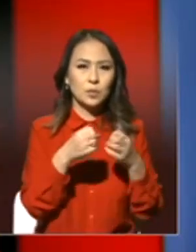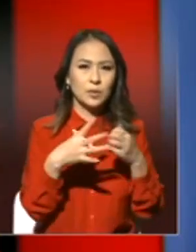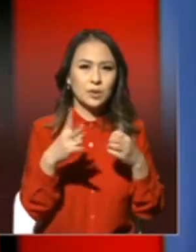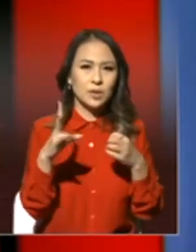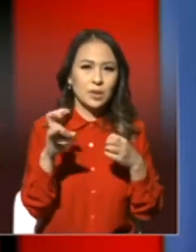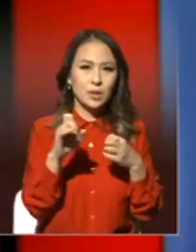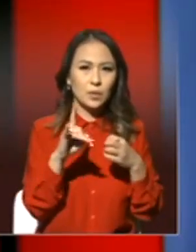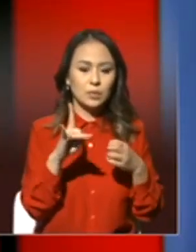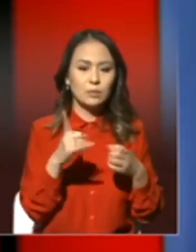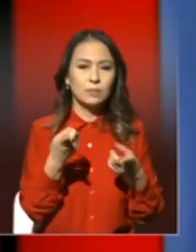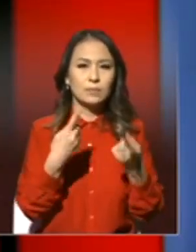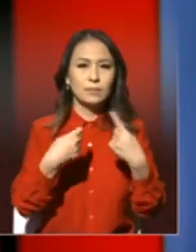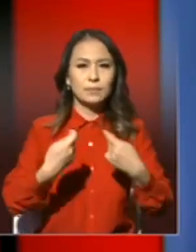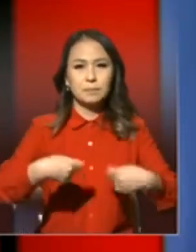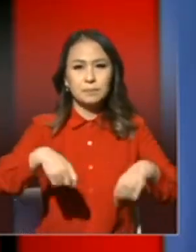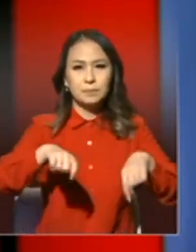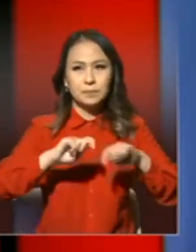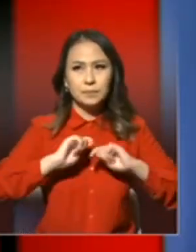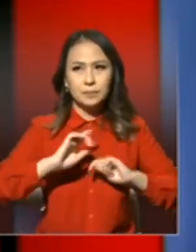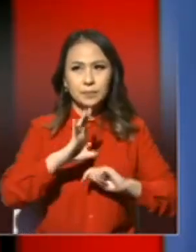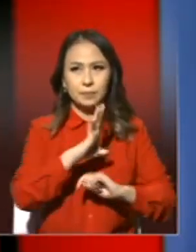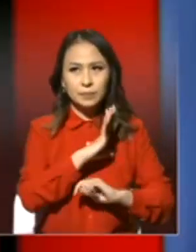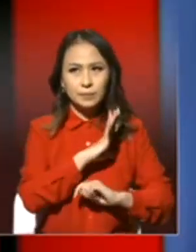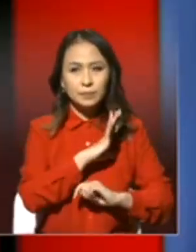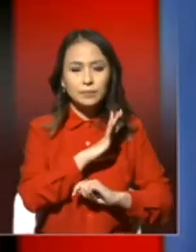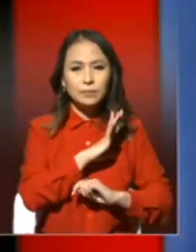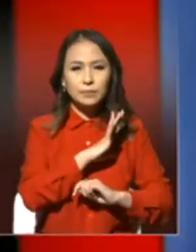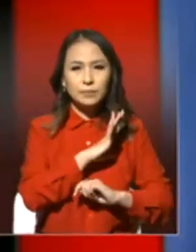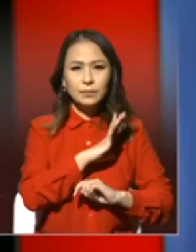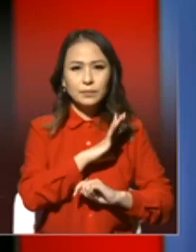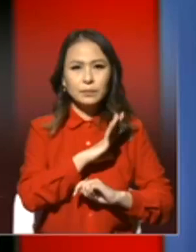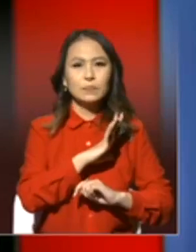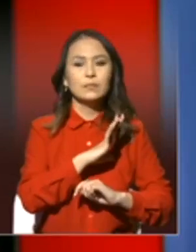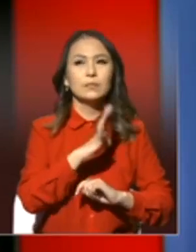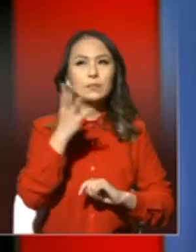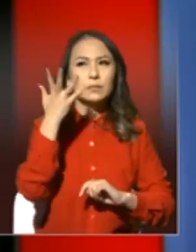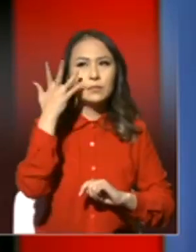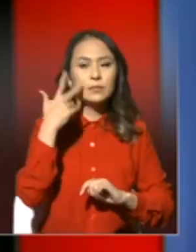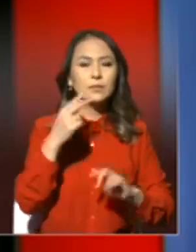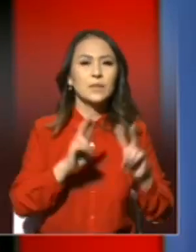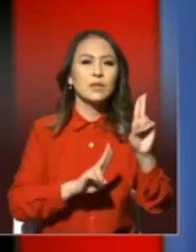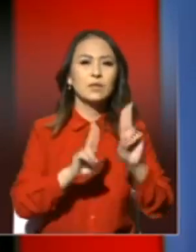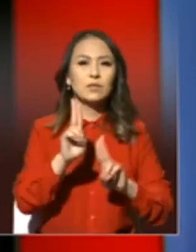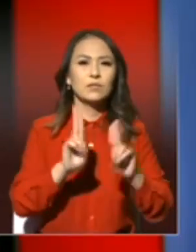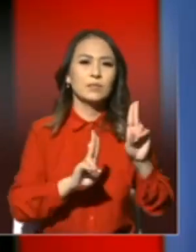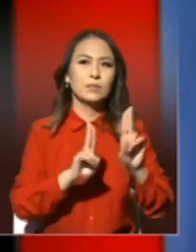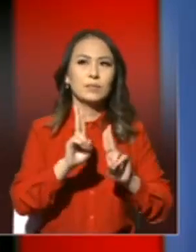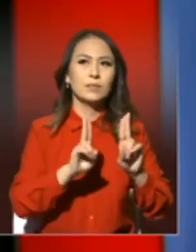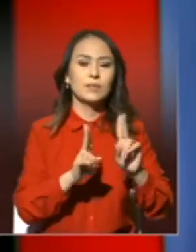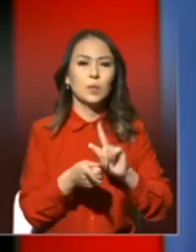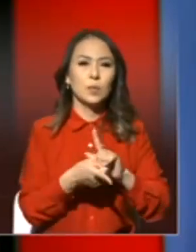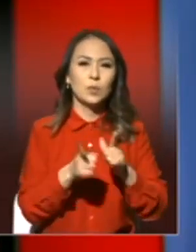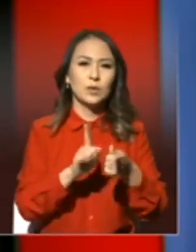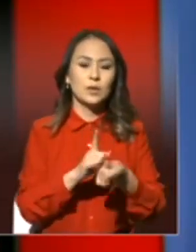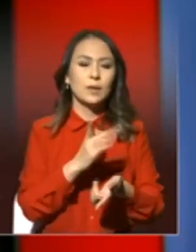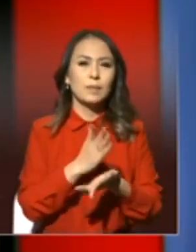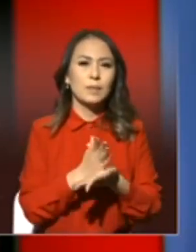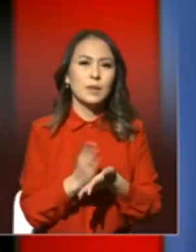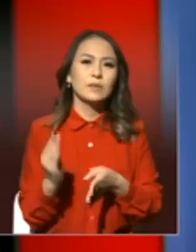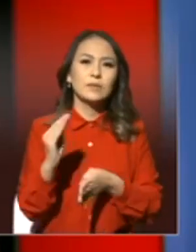өкілеттік бізге өтті заң бойынша. Бізге заңға өкілеттік өткен соң ережеге өзгерісі енгізіліп жатыр.